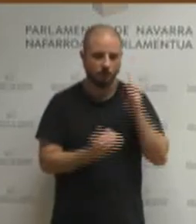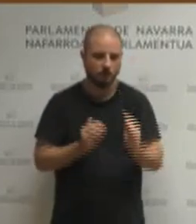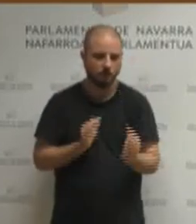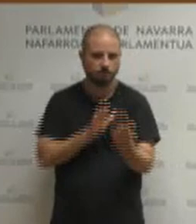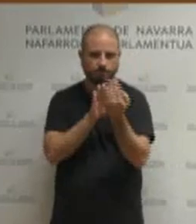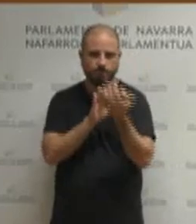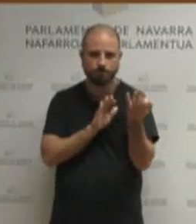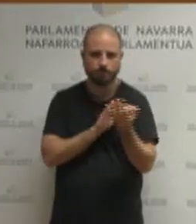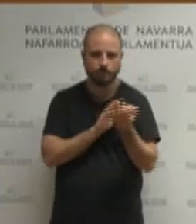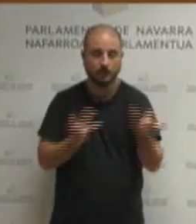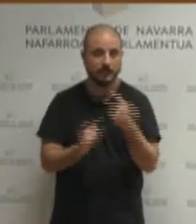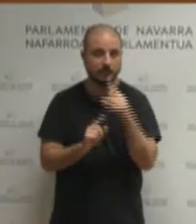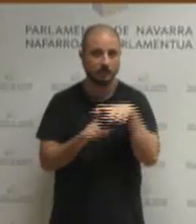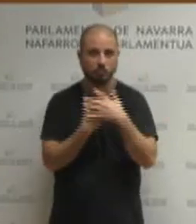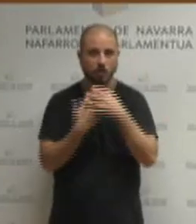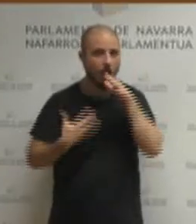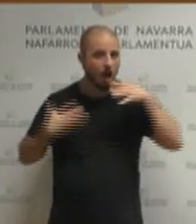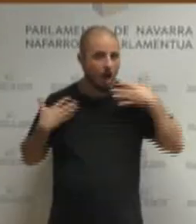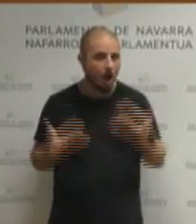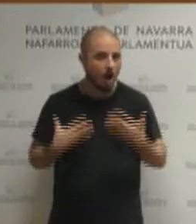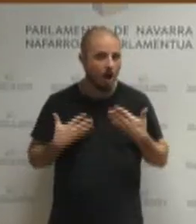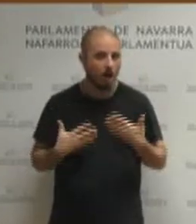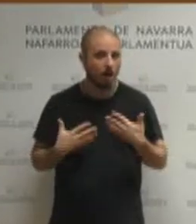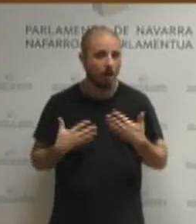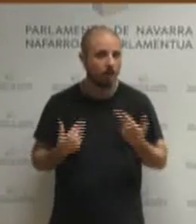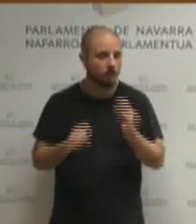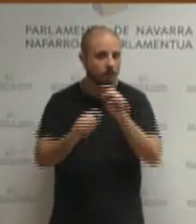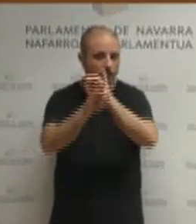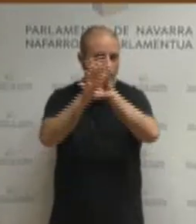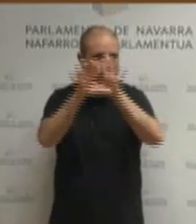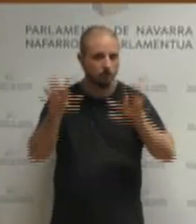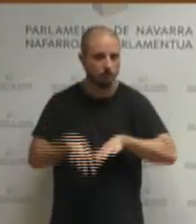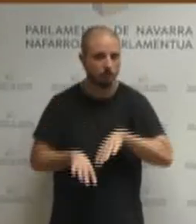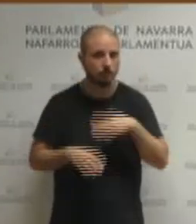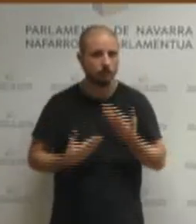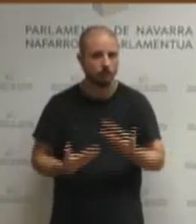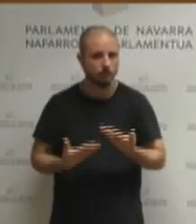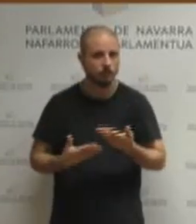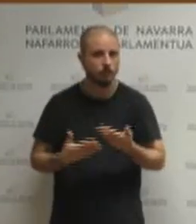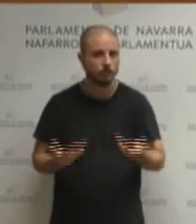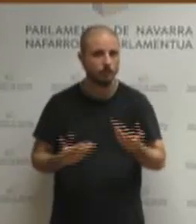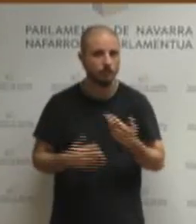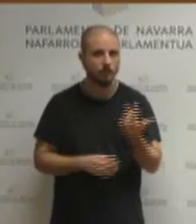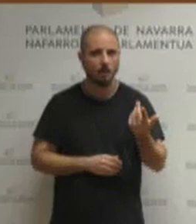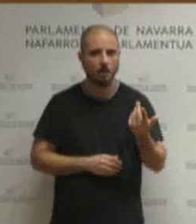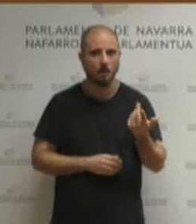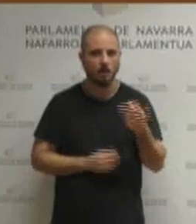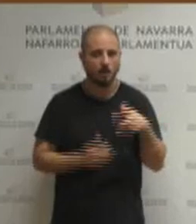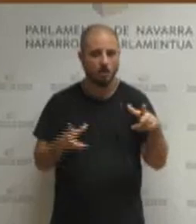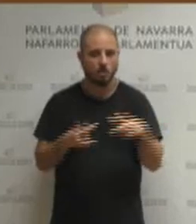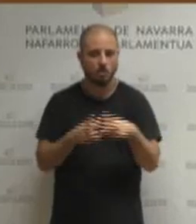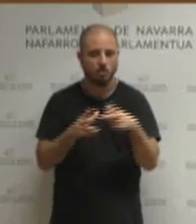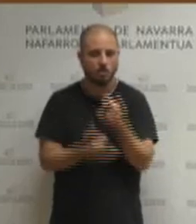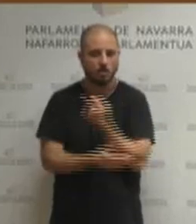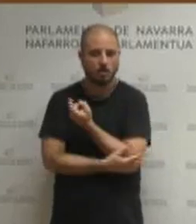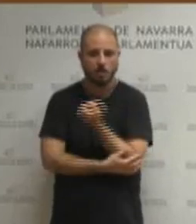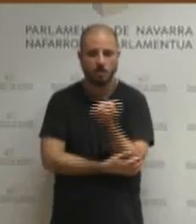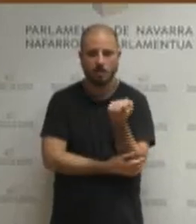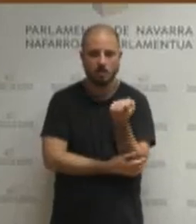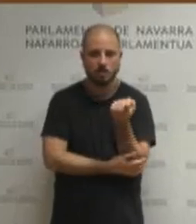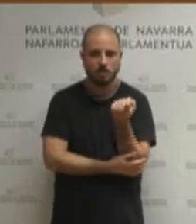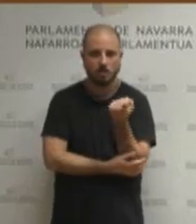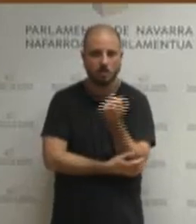horreindikere geure erakundeek eta geure jendarteak tresnak behar ditugula alik eta arabaki geien hemen hartzeko